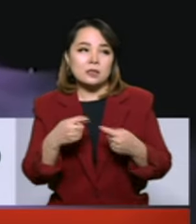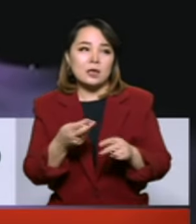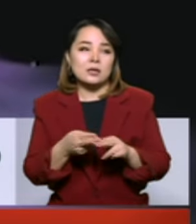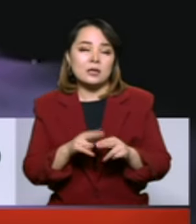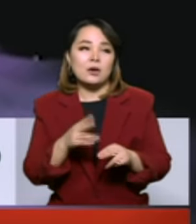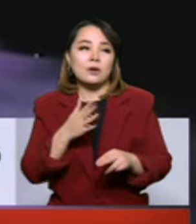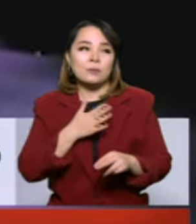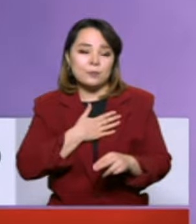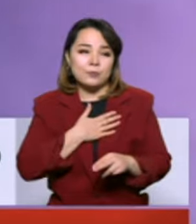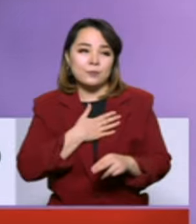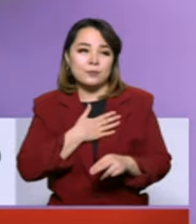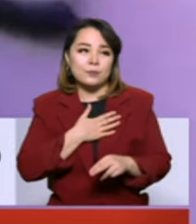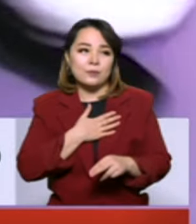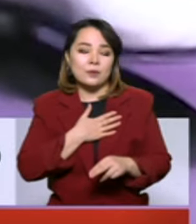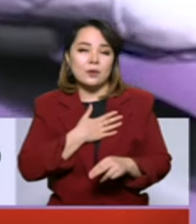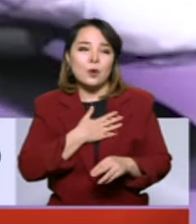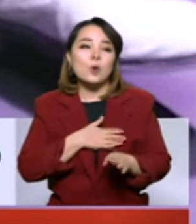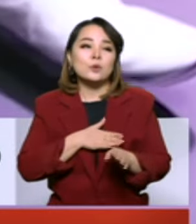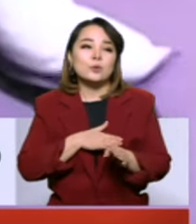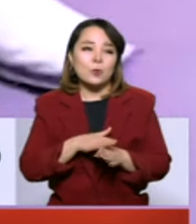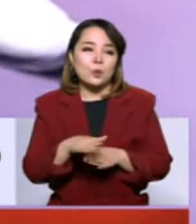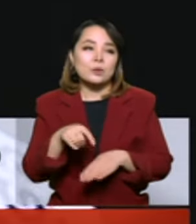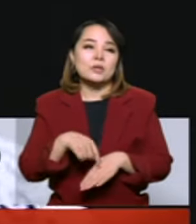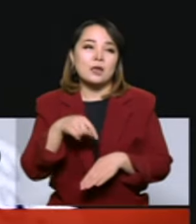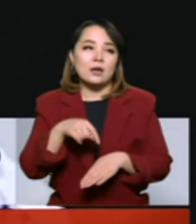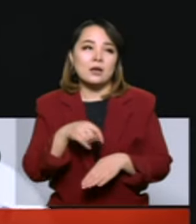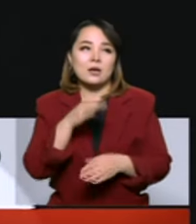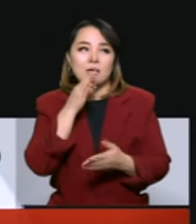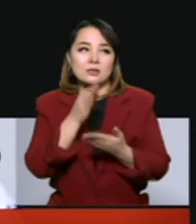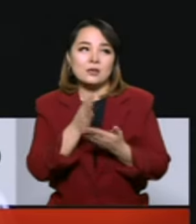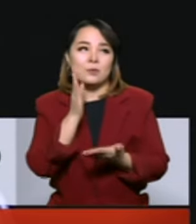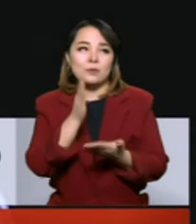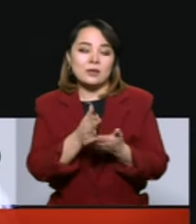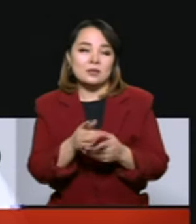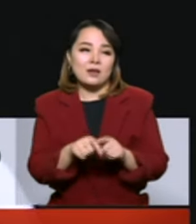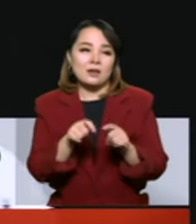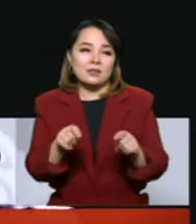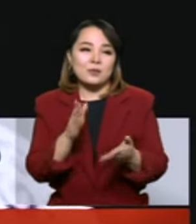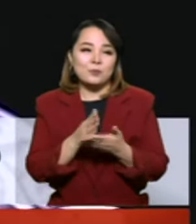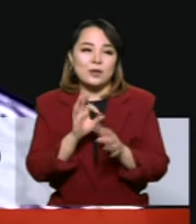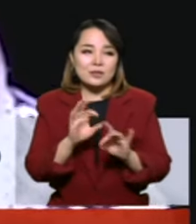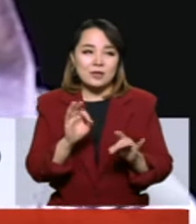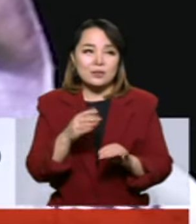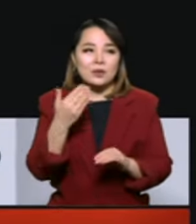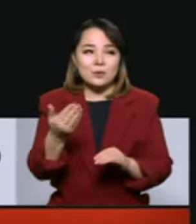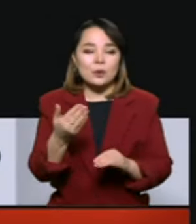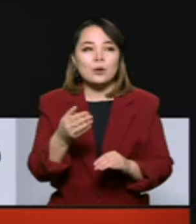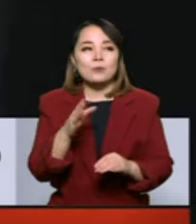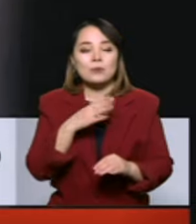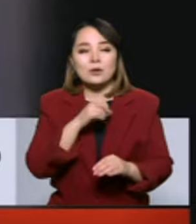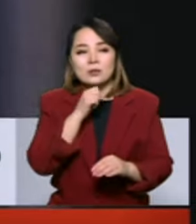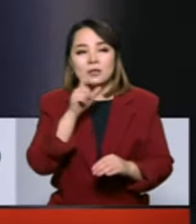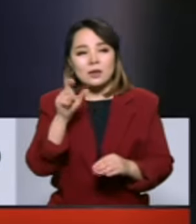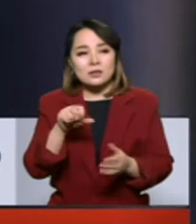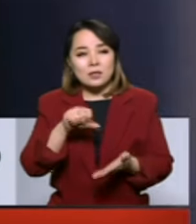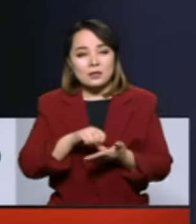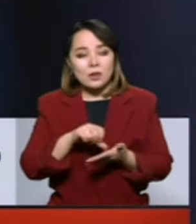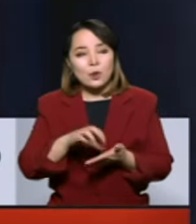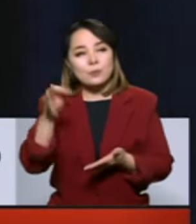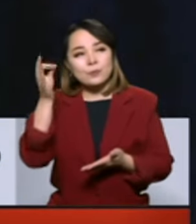кезде менде толықтай мен өзім сезімді айтуға батылдық пайда болды. Сол кезде марқұм Құман Тастанбеков ағамыз